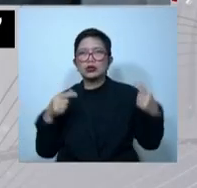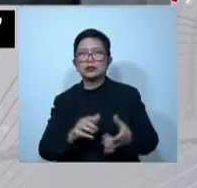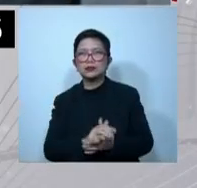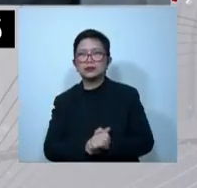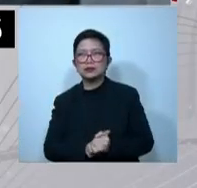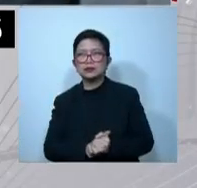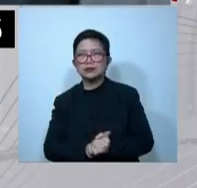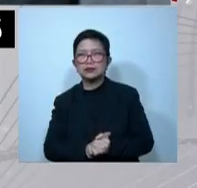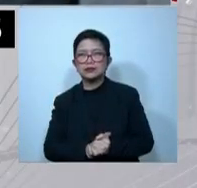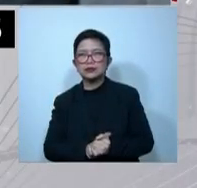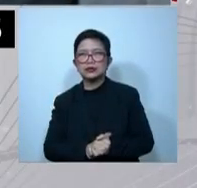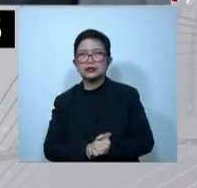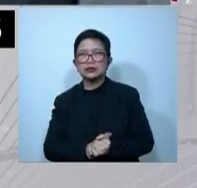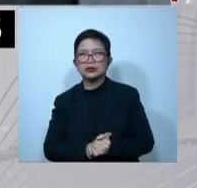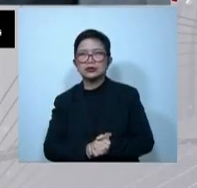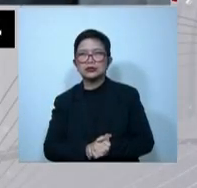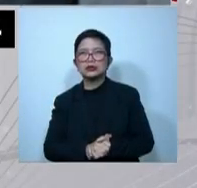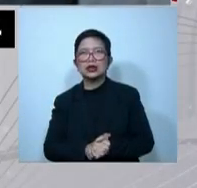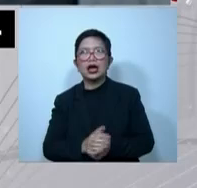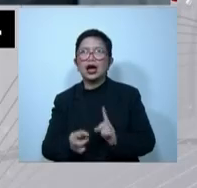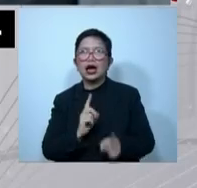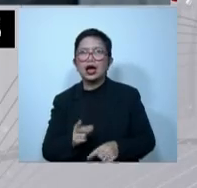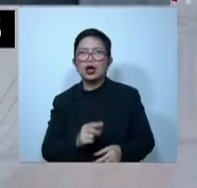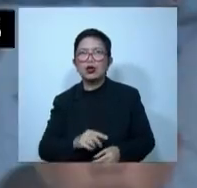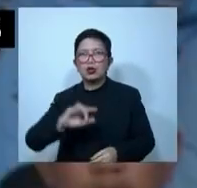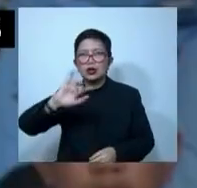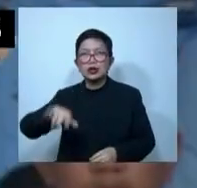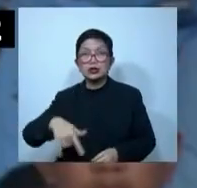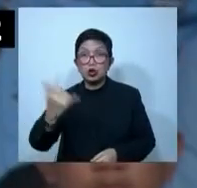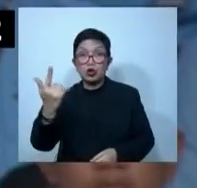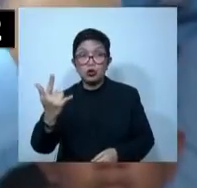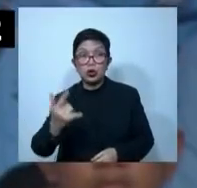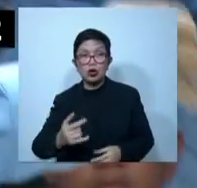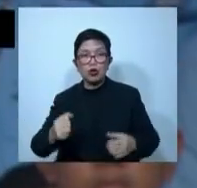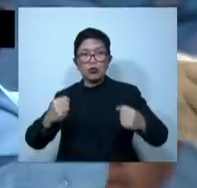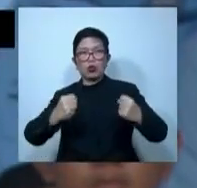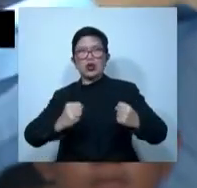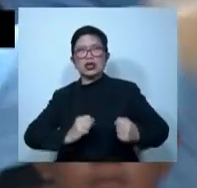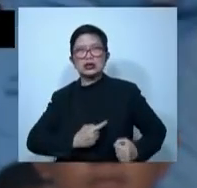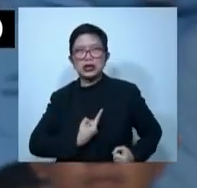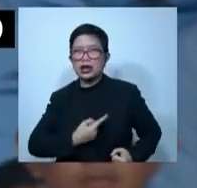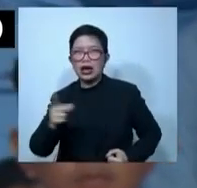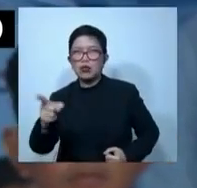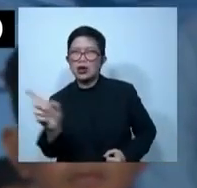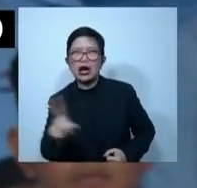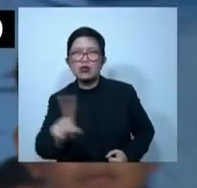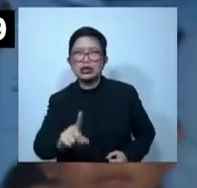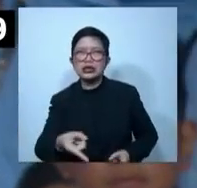ruang independensi yang luar biasa gitu kan bagi penyusunan dan perumusan soal-soal debat capres kali ini.